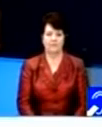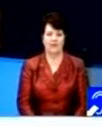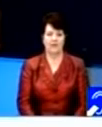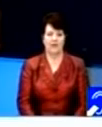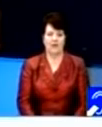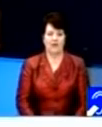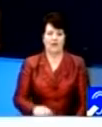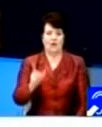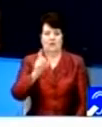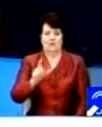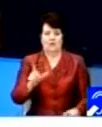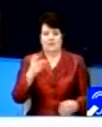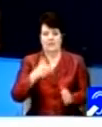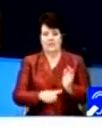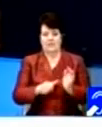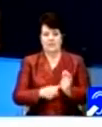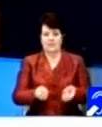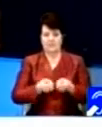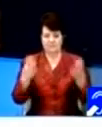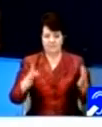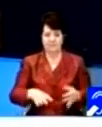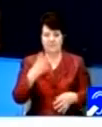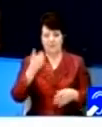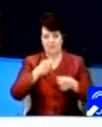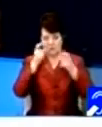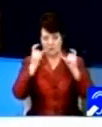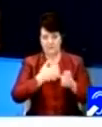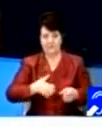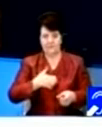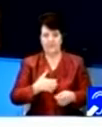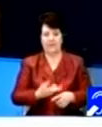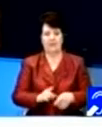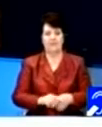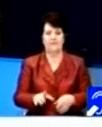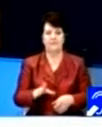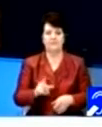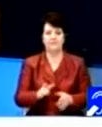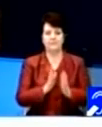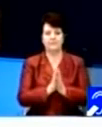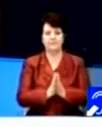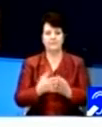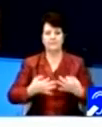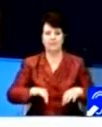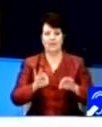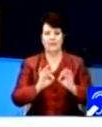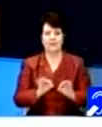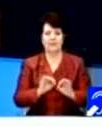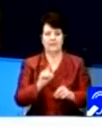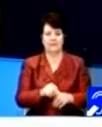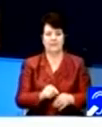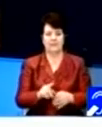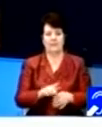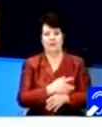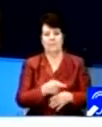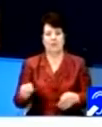Încă 60 de zile de control judiciar pentru fostul edil al Chișinăului Dorin Chirtoacă. La solicitarea procurorilor, instanța a decis prelungirea